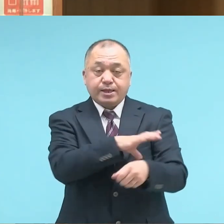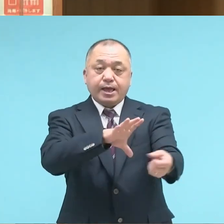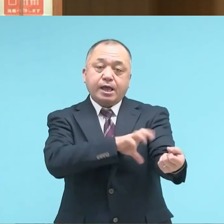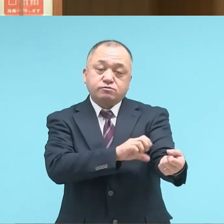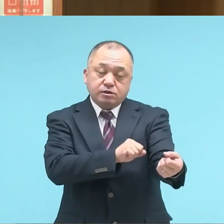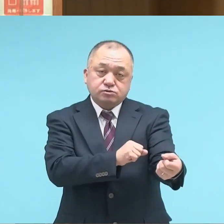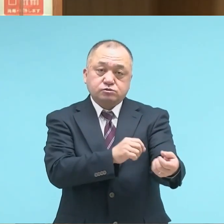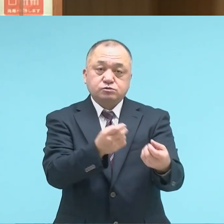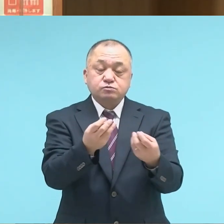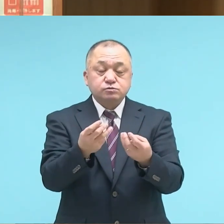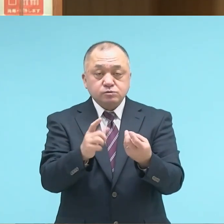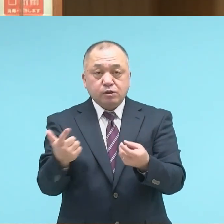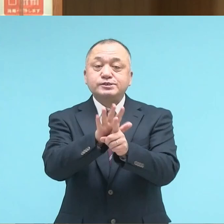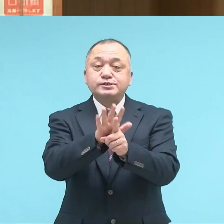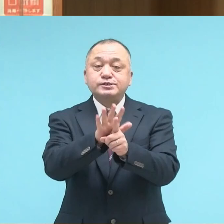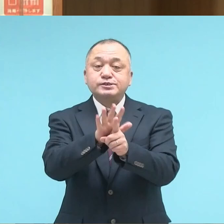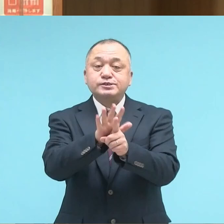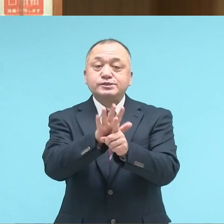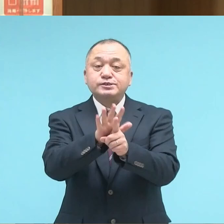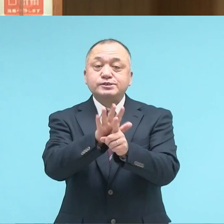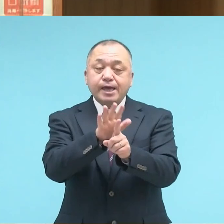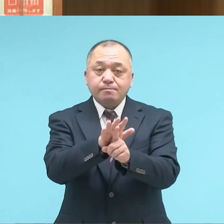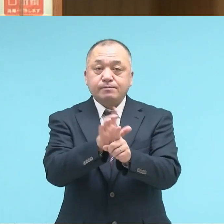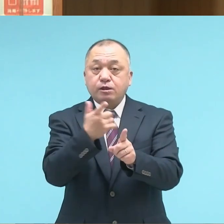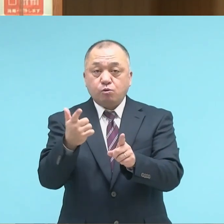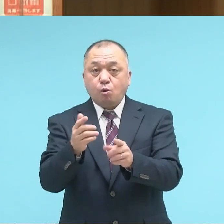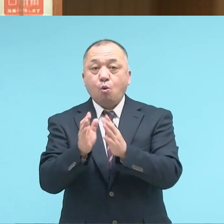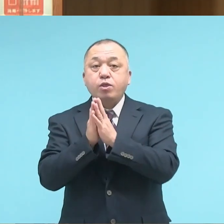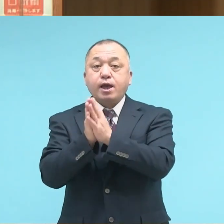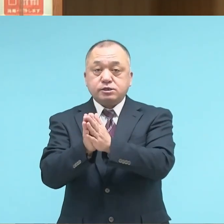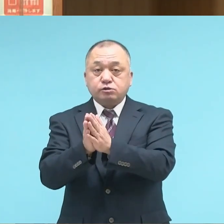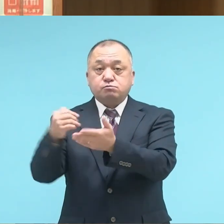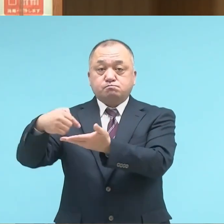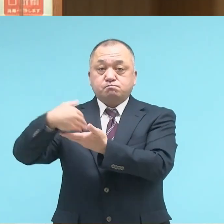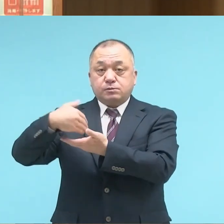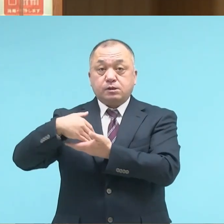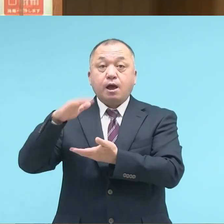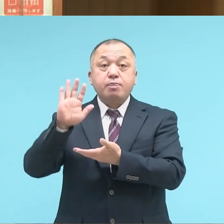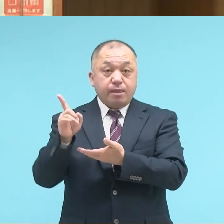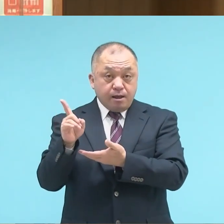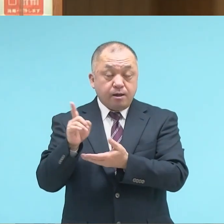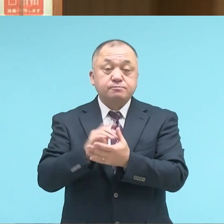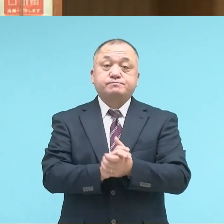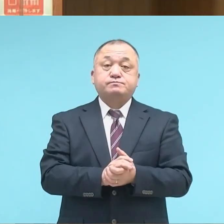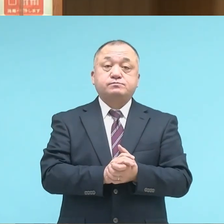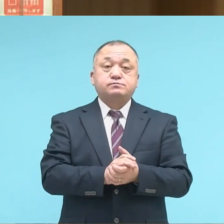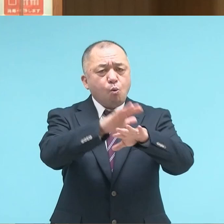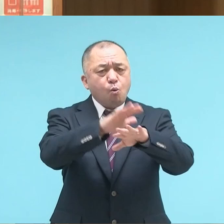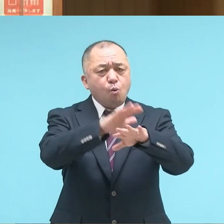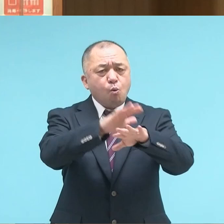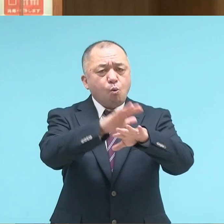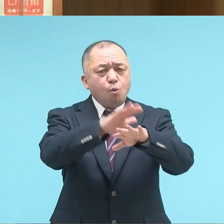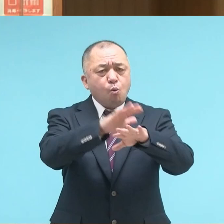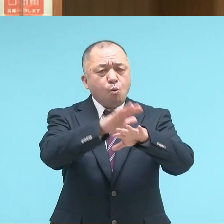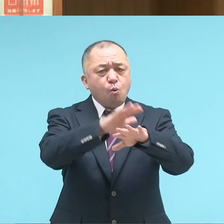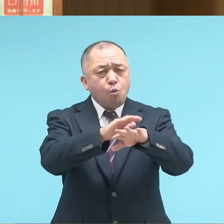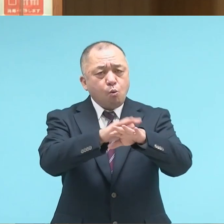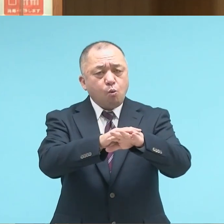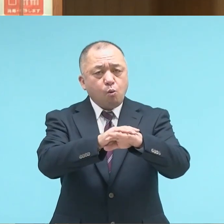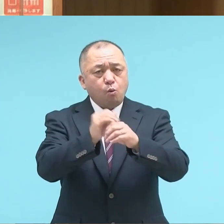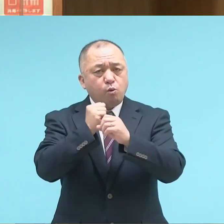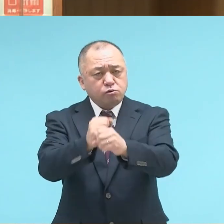の看護等の医療支援を、お願いしているという話でありました。最後の砦をお